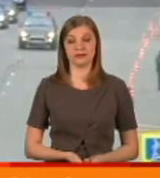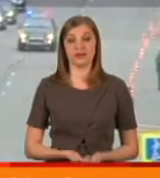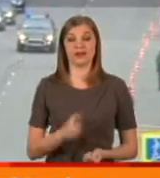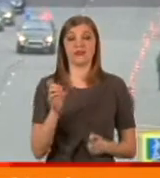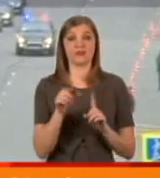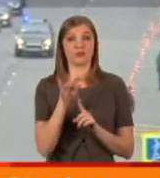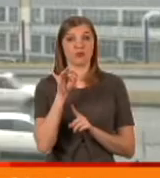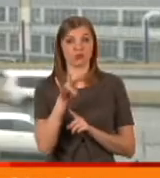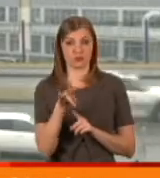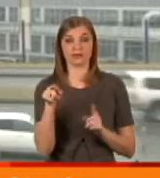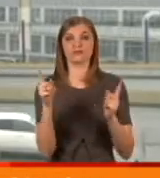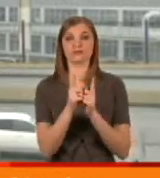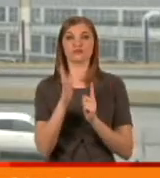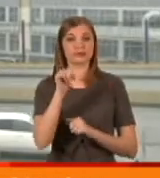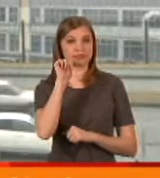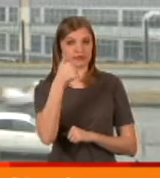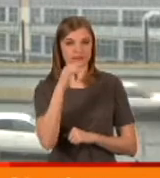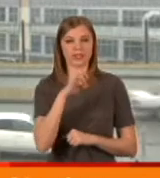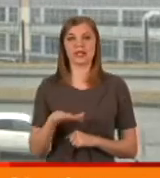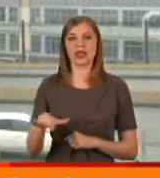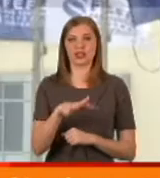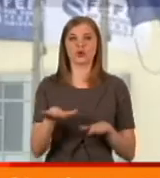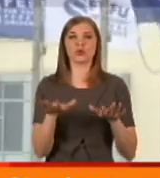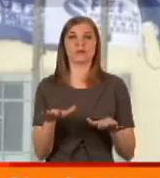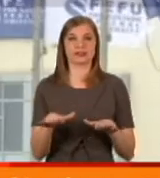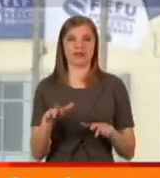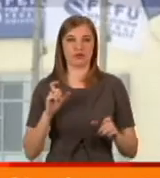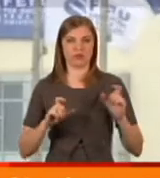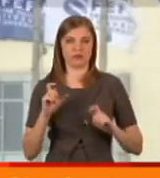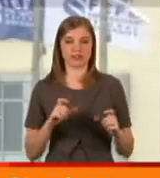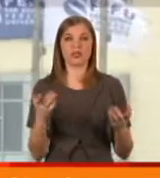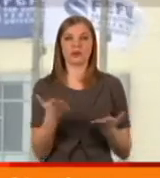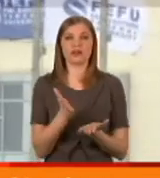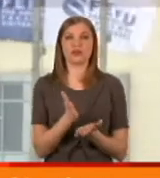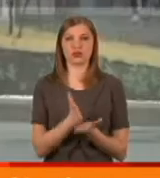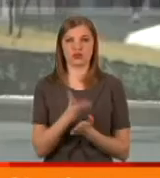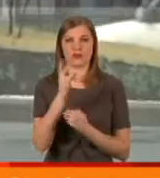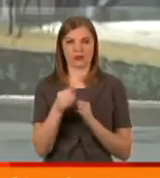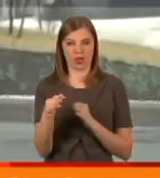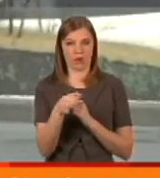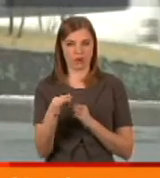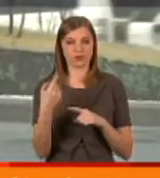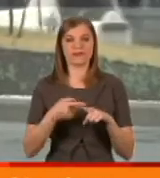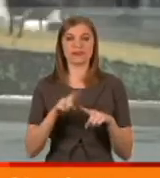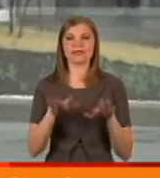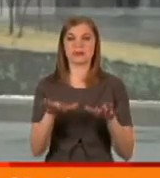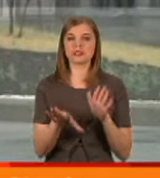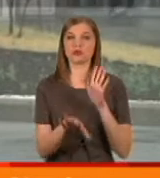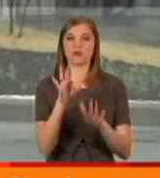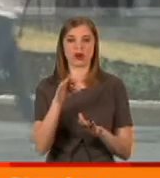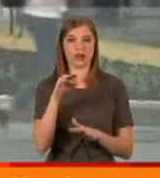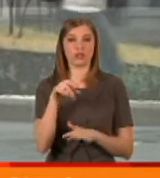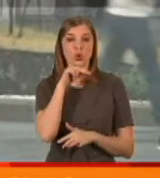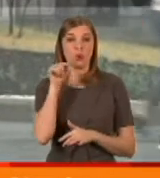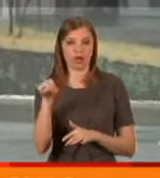Із Путіним Кім зустрінеться завтра на території місцевого університету, який розташований на острові. Це місце обрали